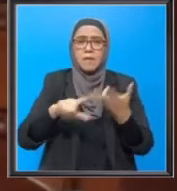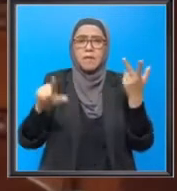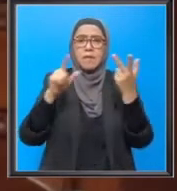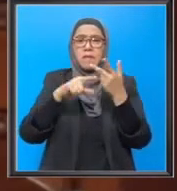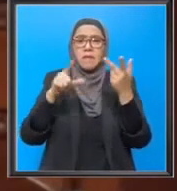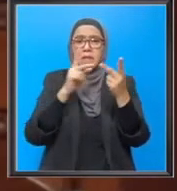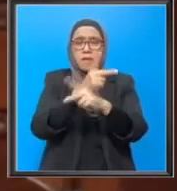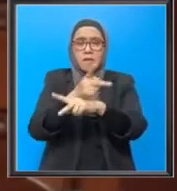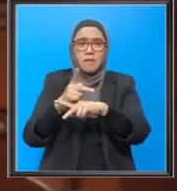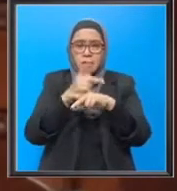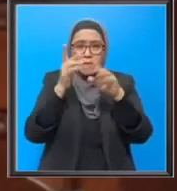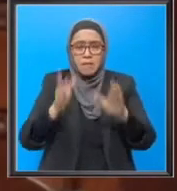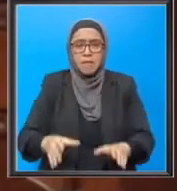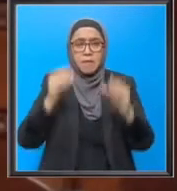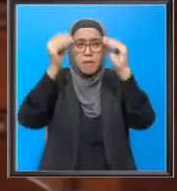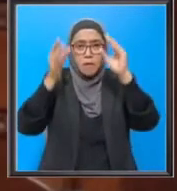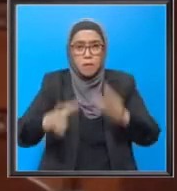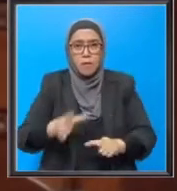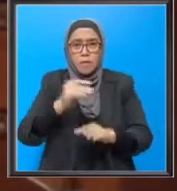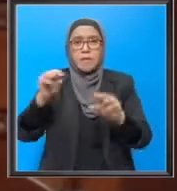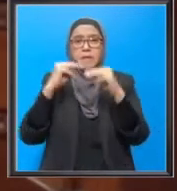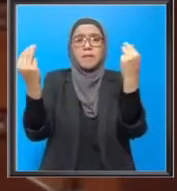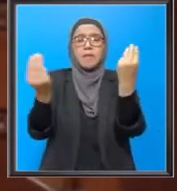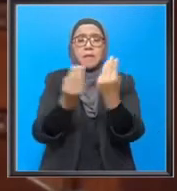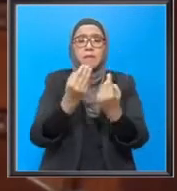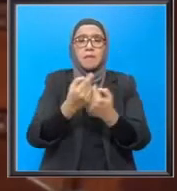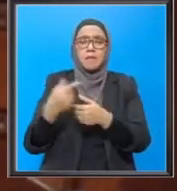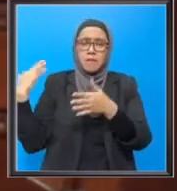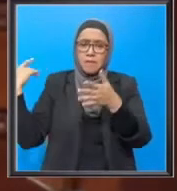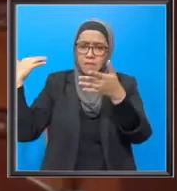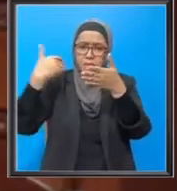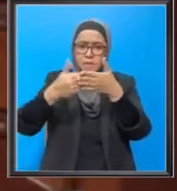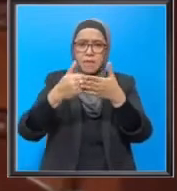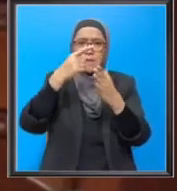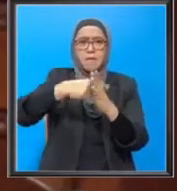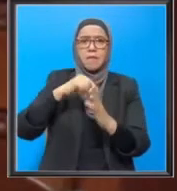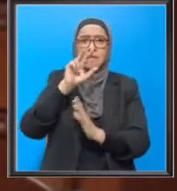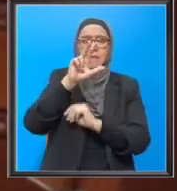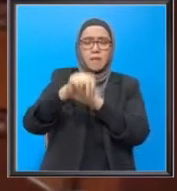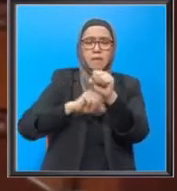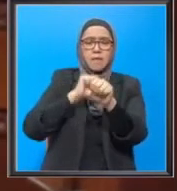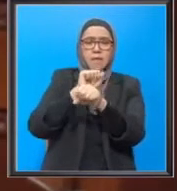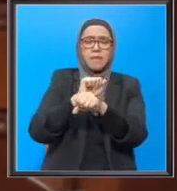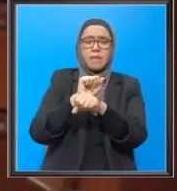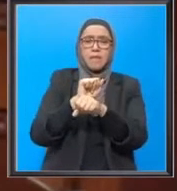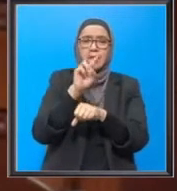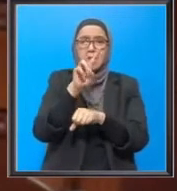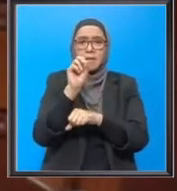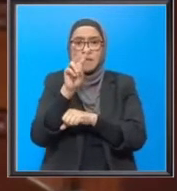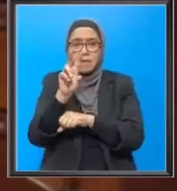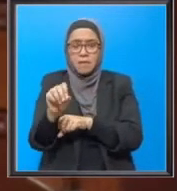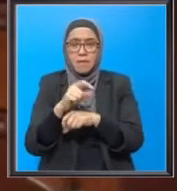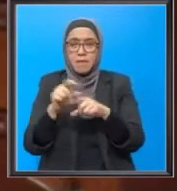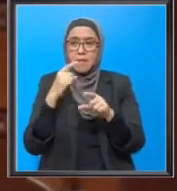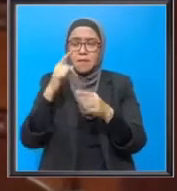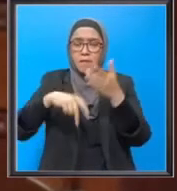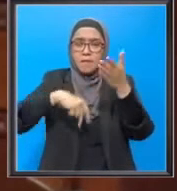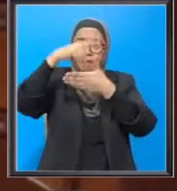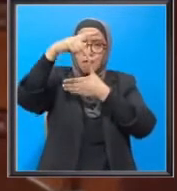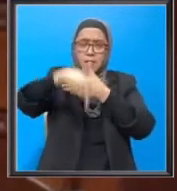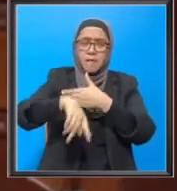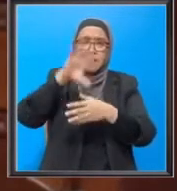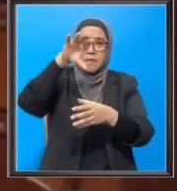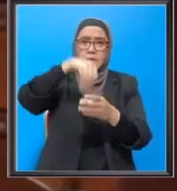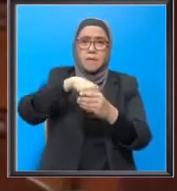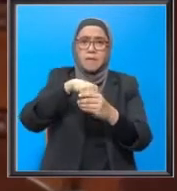dan stake Tini sehingga emas 2020 x'pro Grand Champion ini telah melibatkan 96768